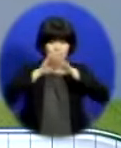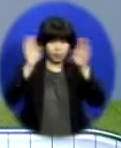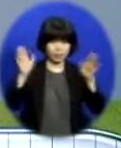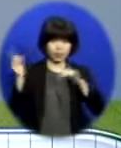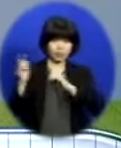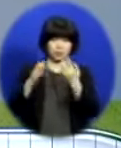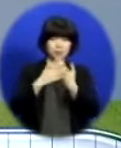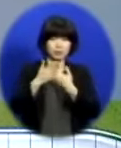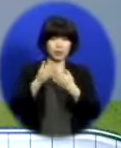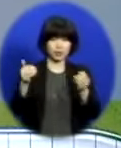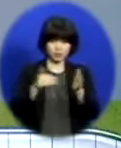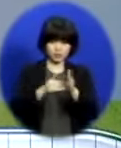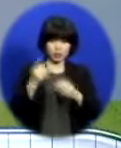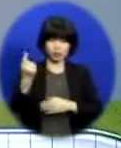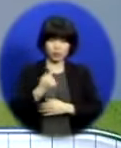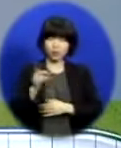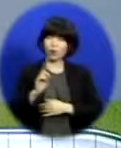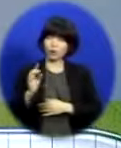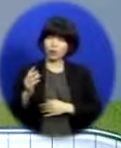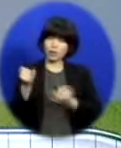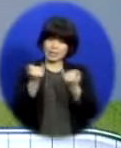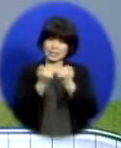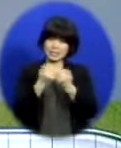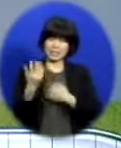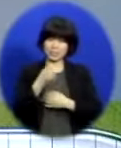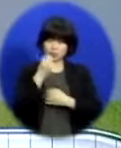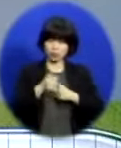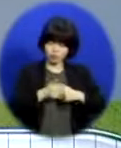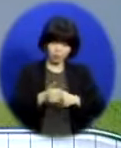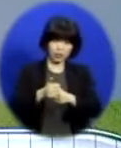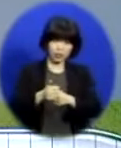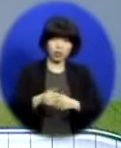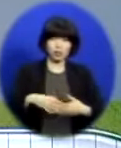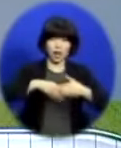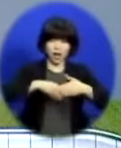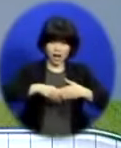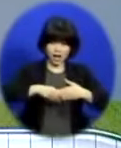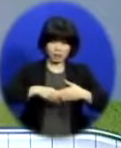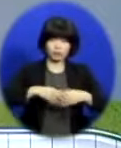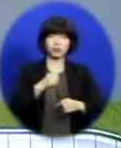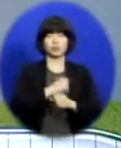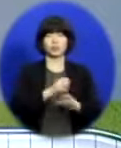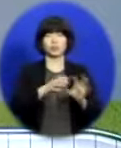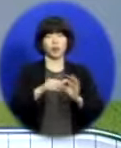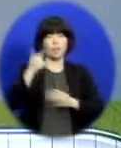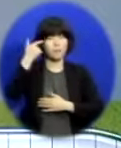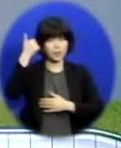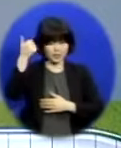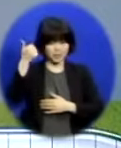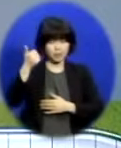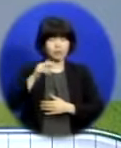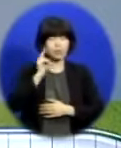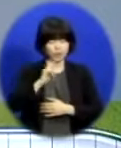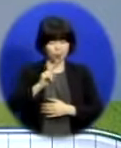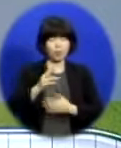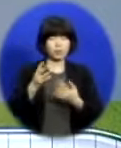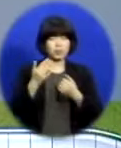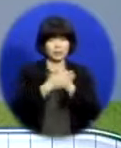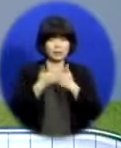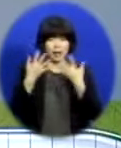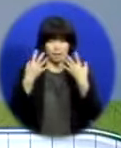성도님 여자 성도님 한 분이 쫓아 나오면서 저하고 악수를 하시면서 목사님 너무너무 은혜를